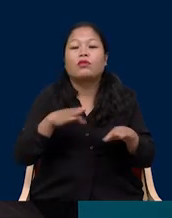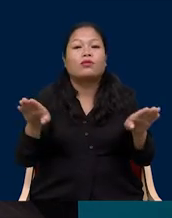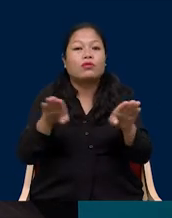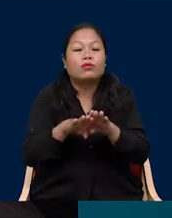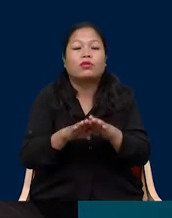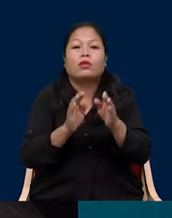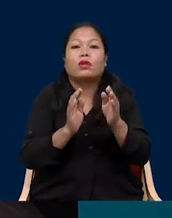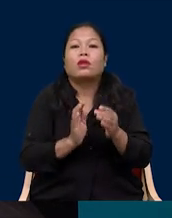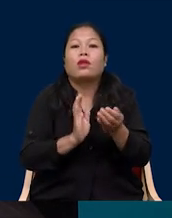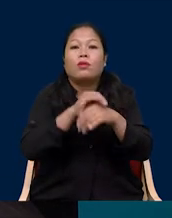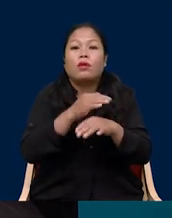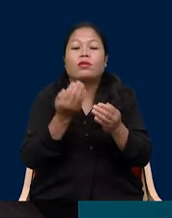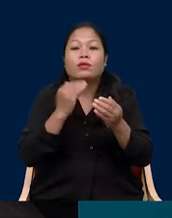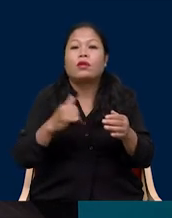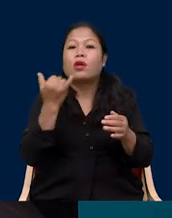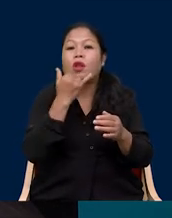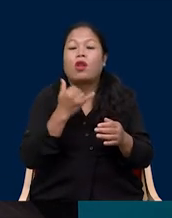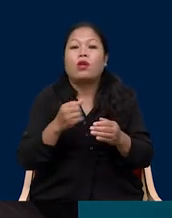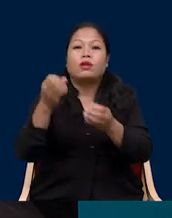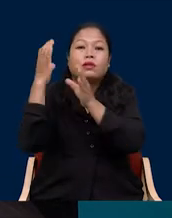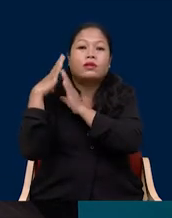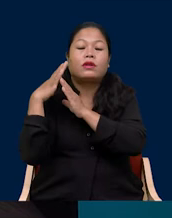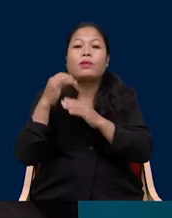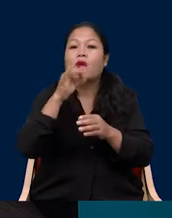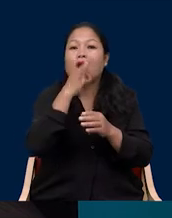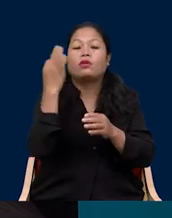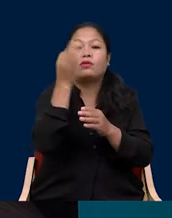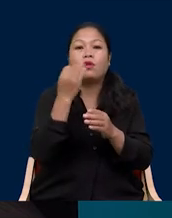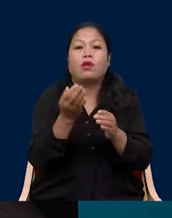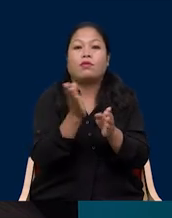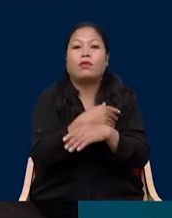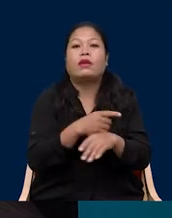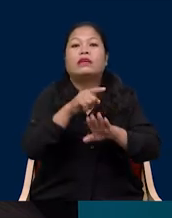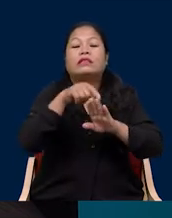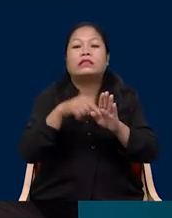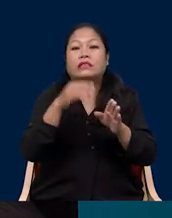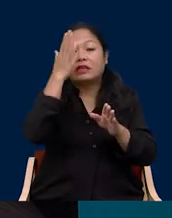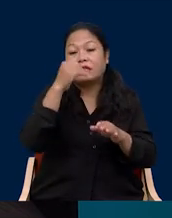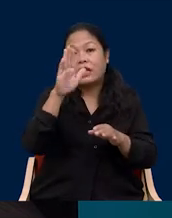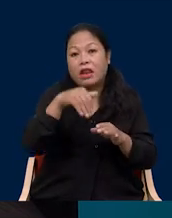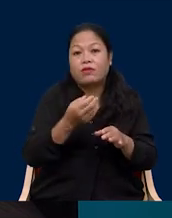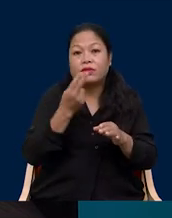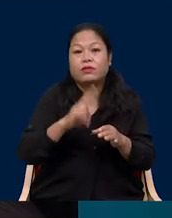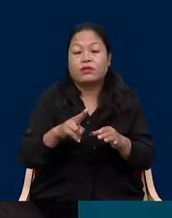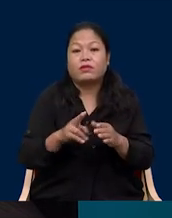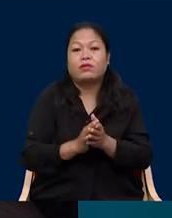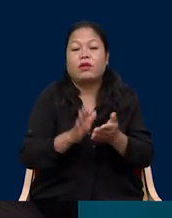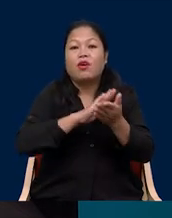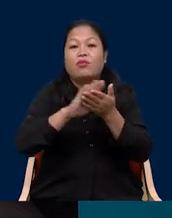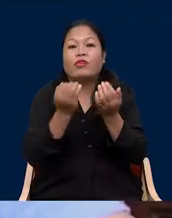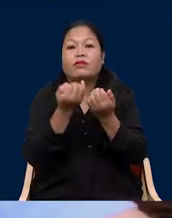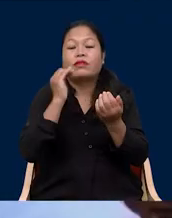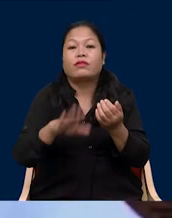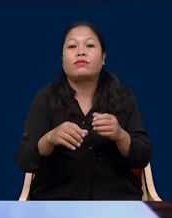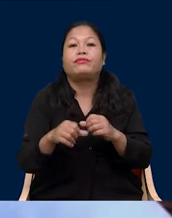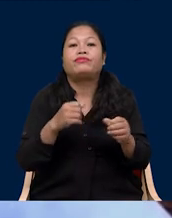कसरी लैङ्गिक सन्तुलनलाई बढावा दिन सक्छौँ र लैङ्गिक उत्तरदायी जलवायु नीति कसरी ल्याउन सक्छौँ? युगानजी यसमा अलिकति प्रस्ताव दिनुहोस्